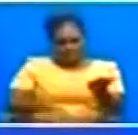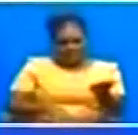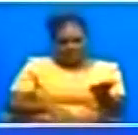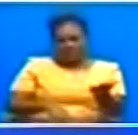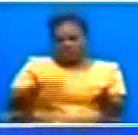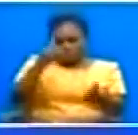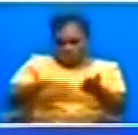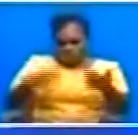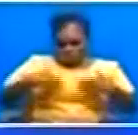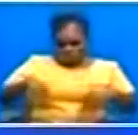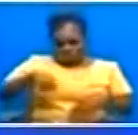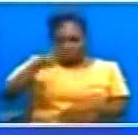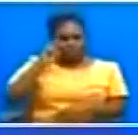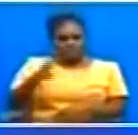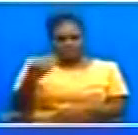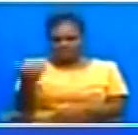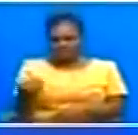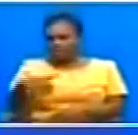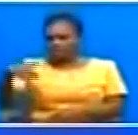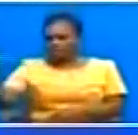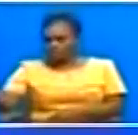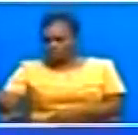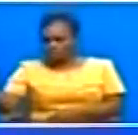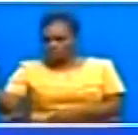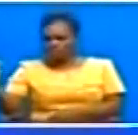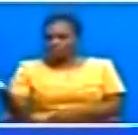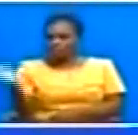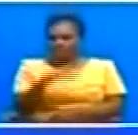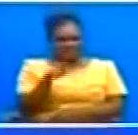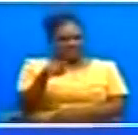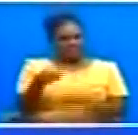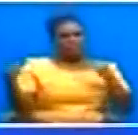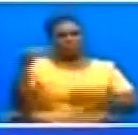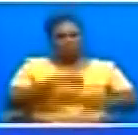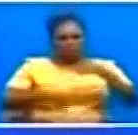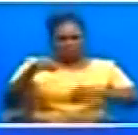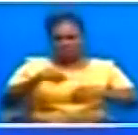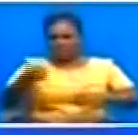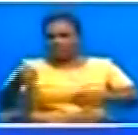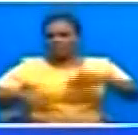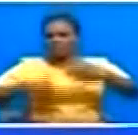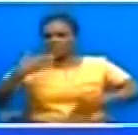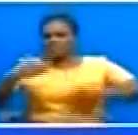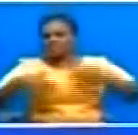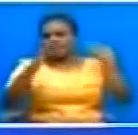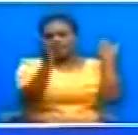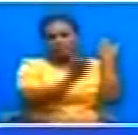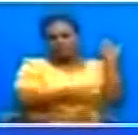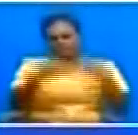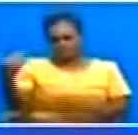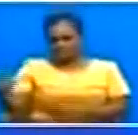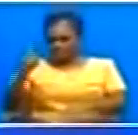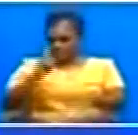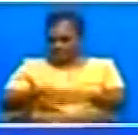the eye. Maneno ya watoto wa kuendaga shule wanarudi, hiyo pia inachangia tabia nyingine yenye sio mzuri kwa watoto. Kwa ajili